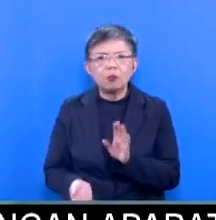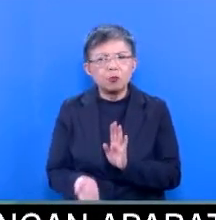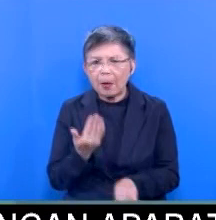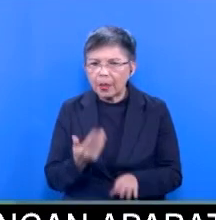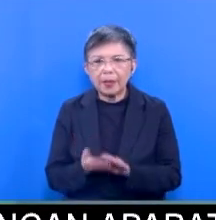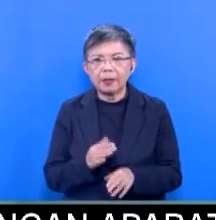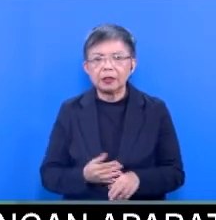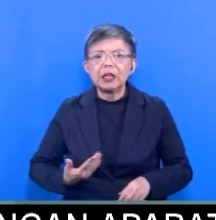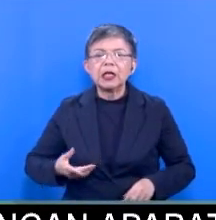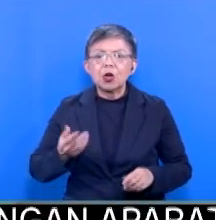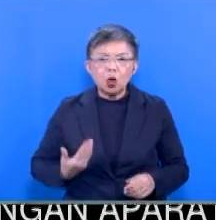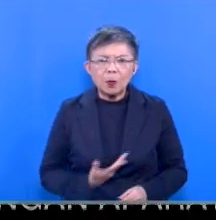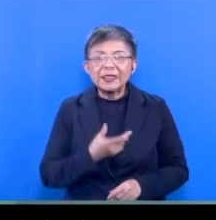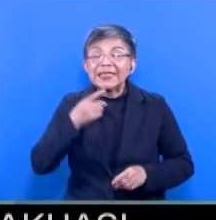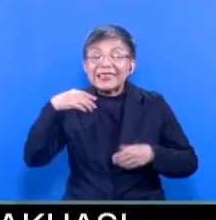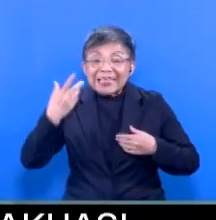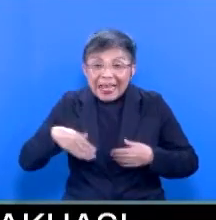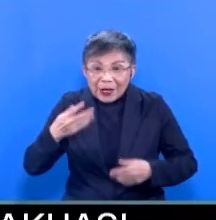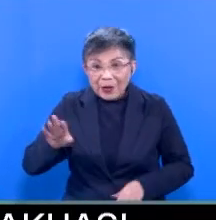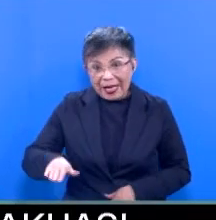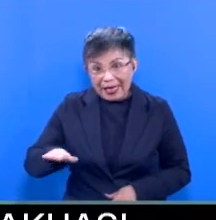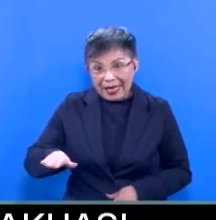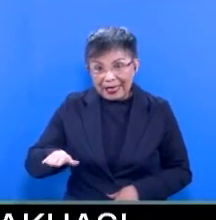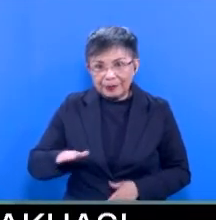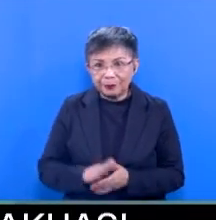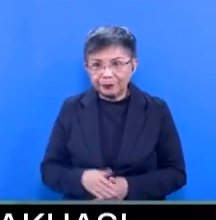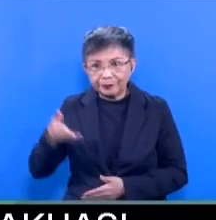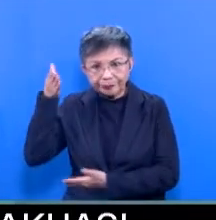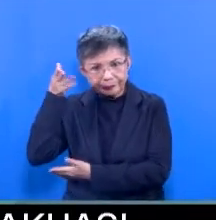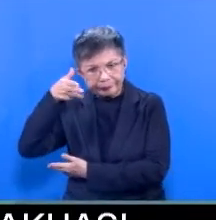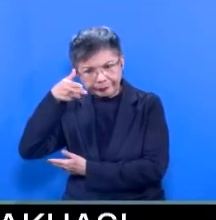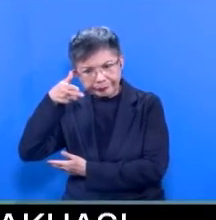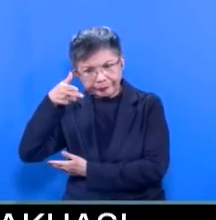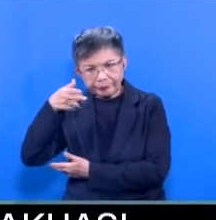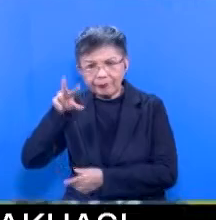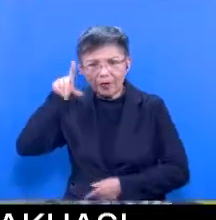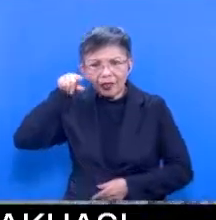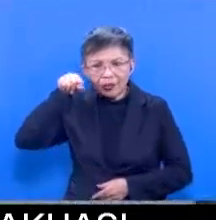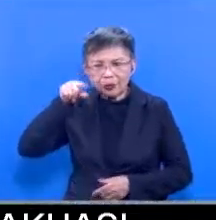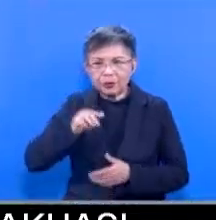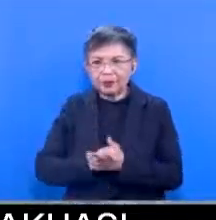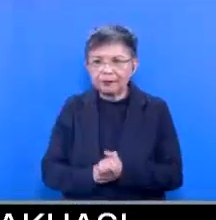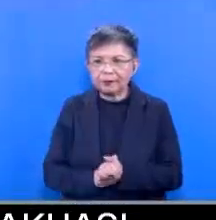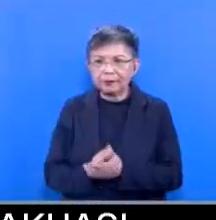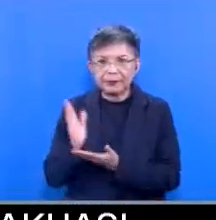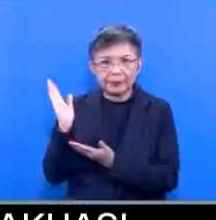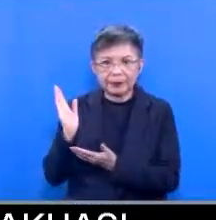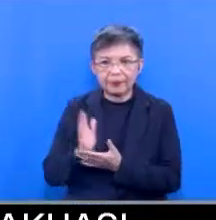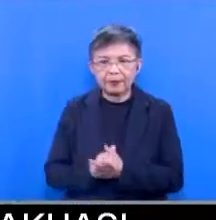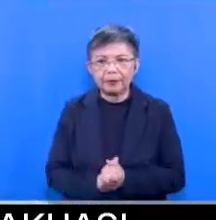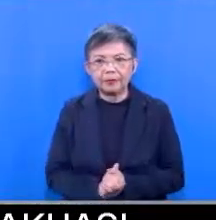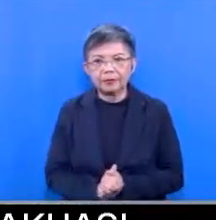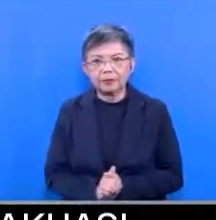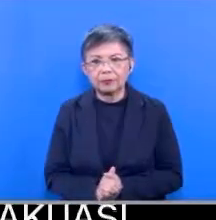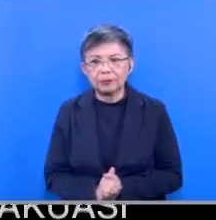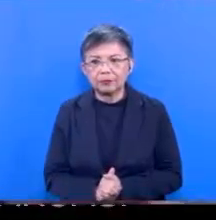korbannya selalu anak-anak aksi penjambretan iPhone viral di media sosial Instagram dengan akun at Jakarta dokter